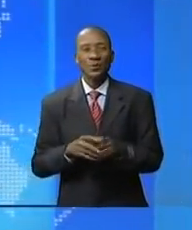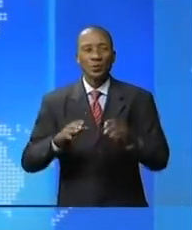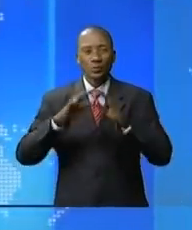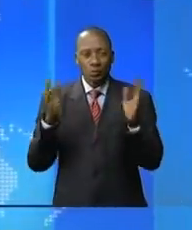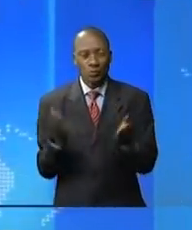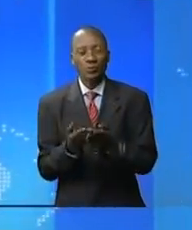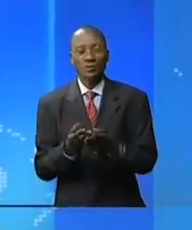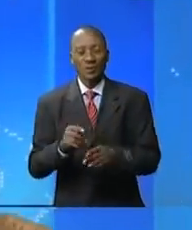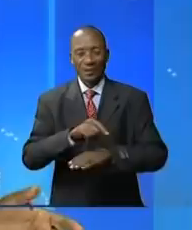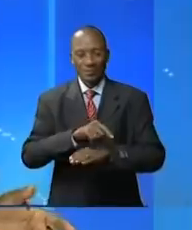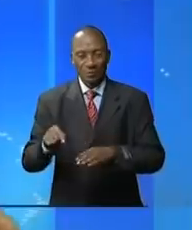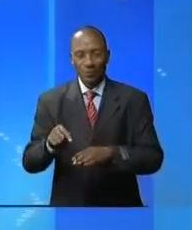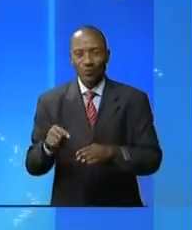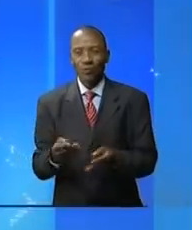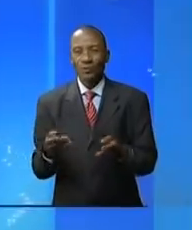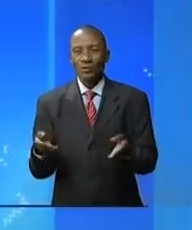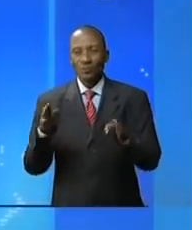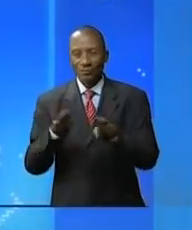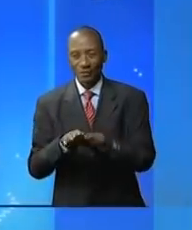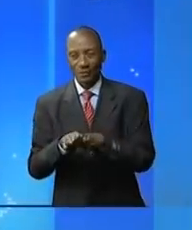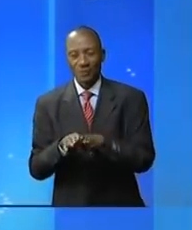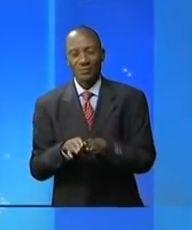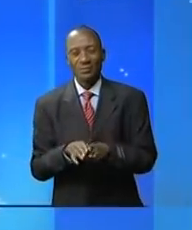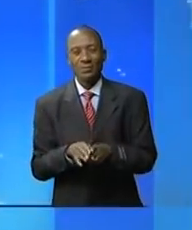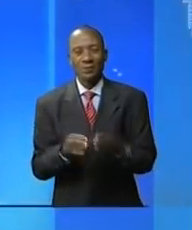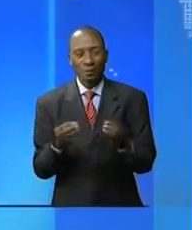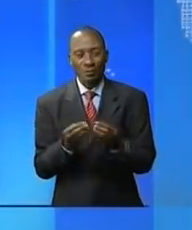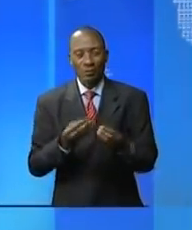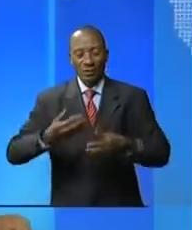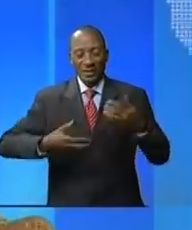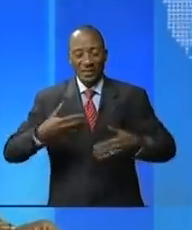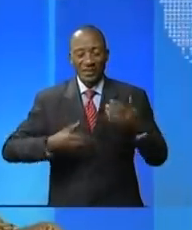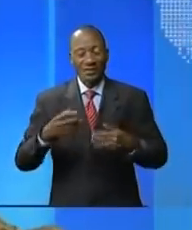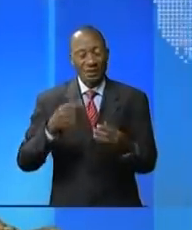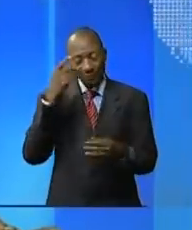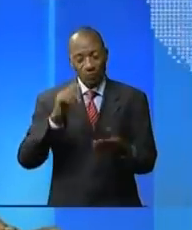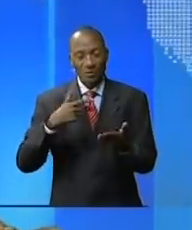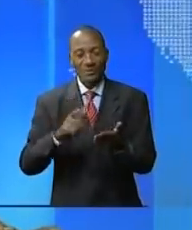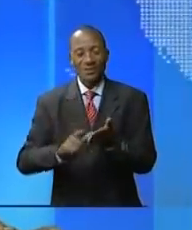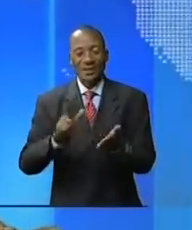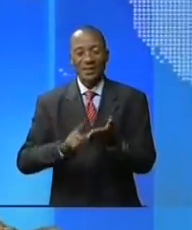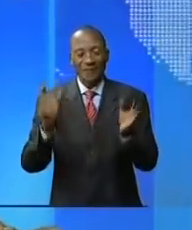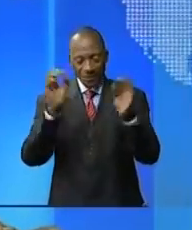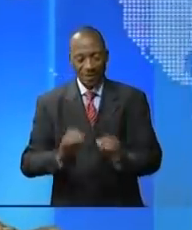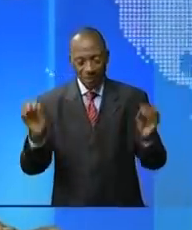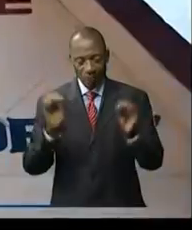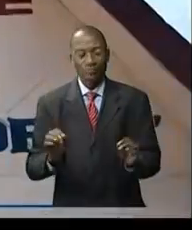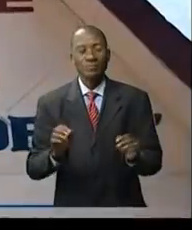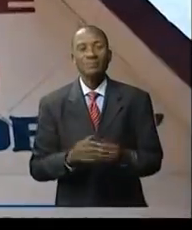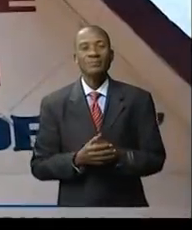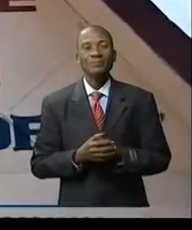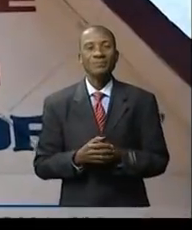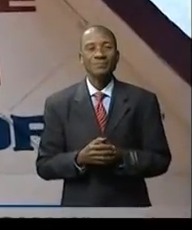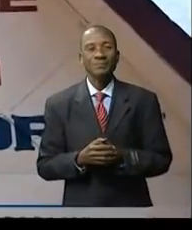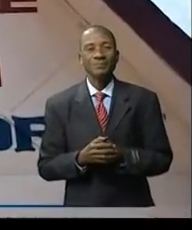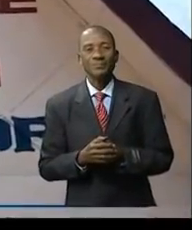lundi 20 septembre. Ils réclament 18 mois d'arriéré de salaire. Le récit est de nos confrères de la RTNC Kabinda.